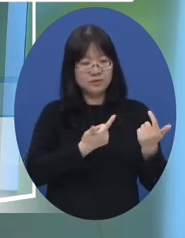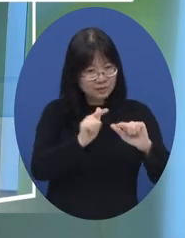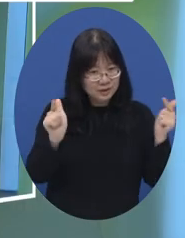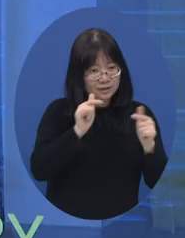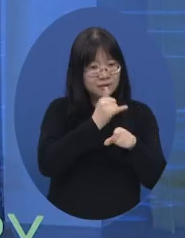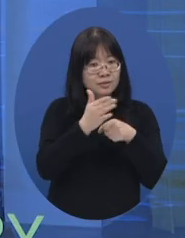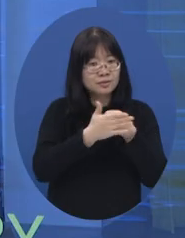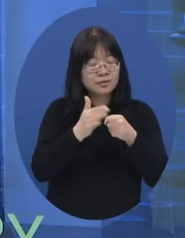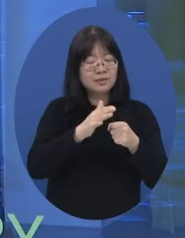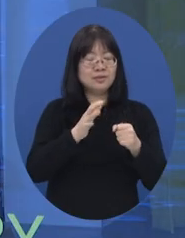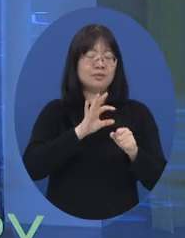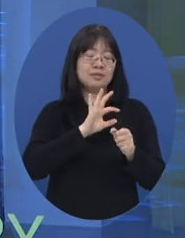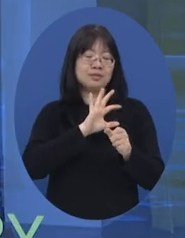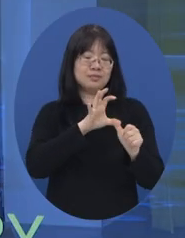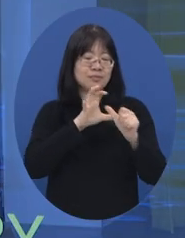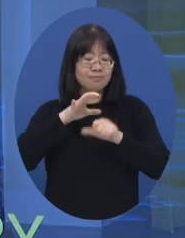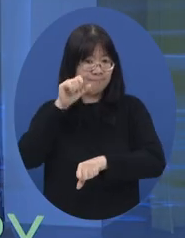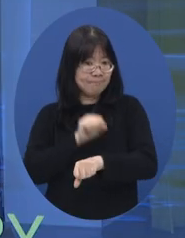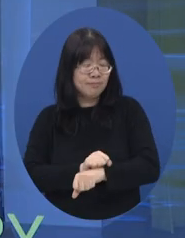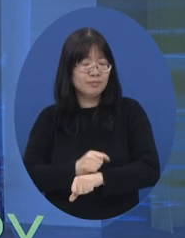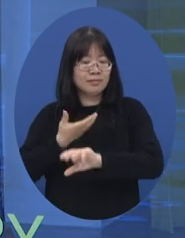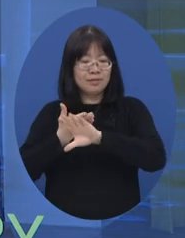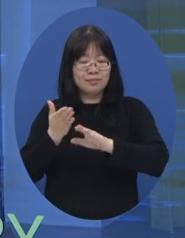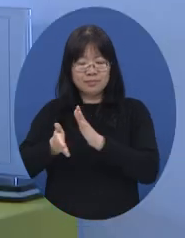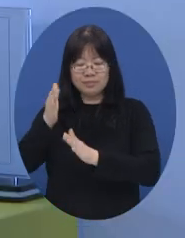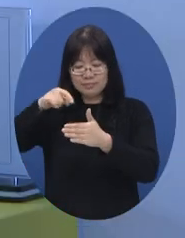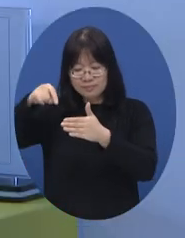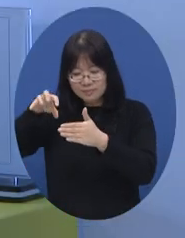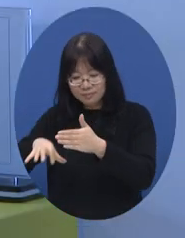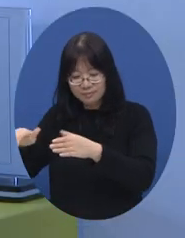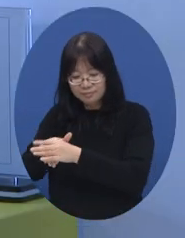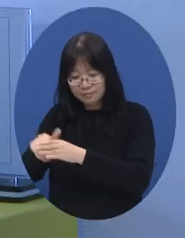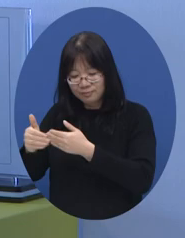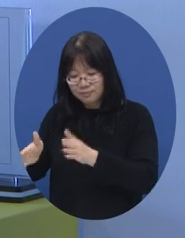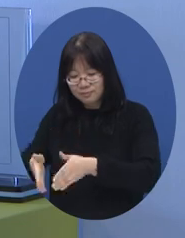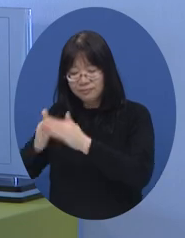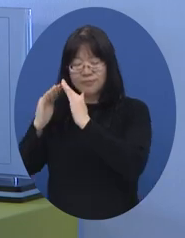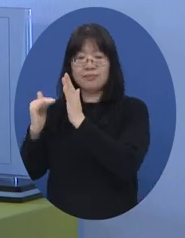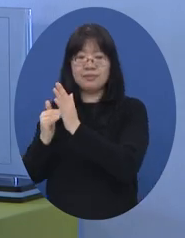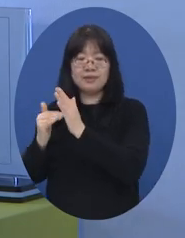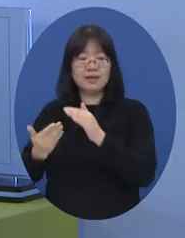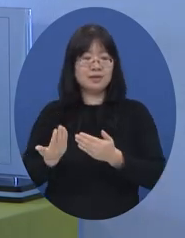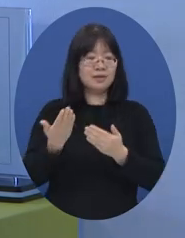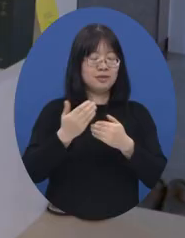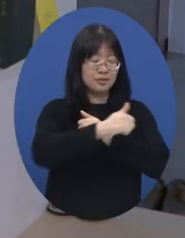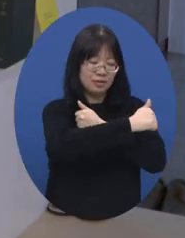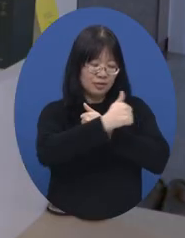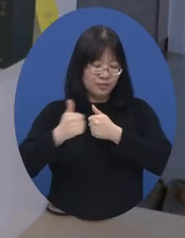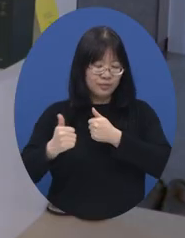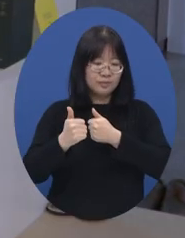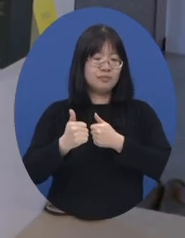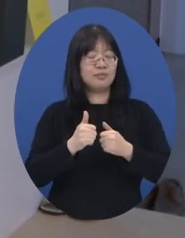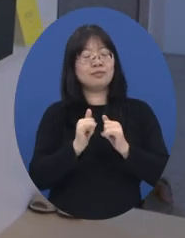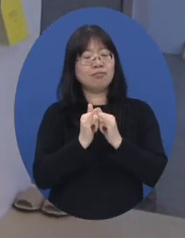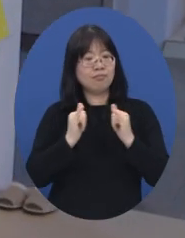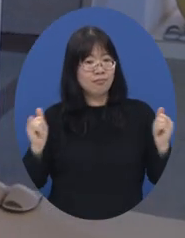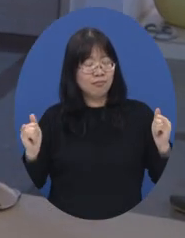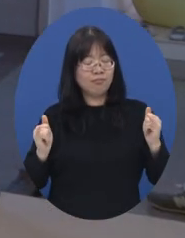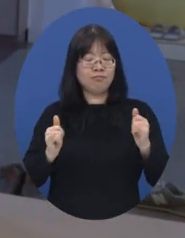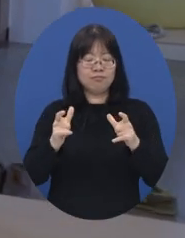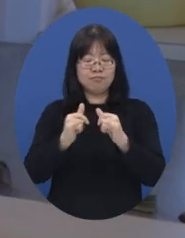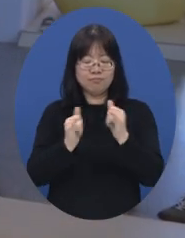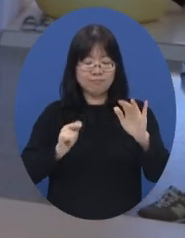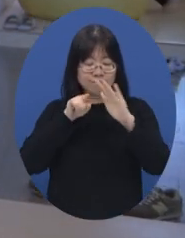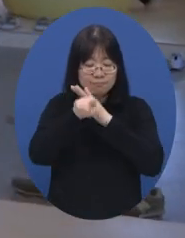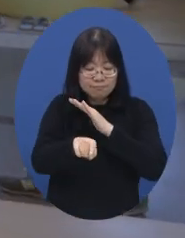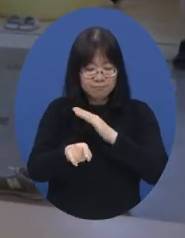사용하고 있어요. 또 다른 건물엔 문화 공간이 마련됐습니다. 지나가던 민원인이나 주민이 들러 음악을 듣거나